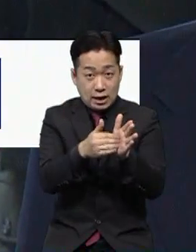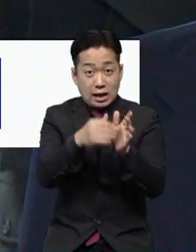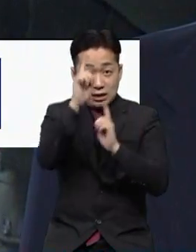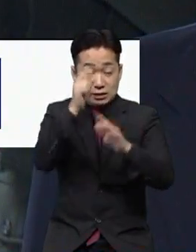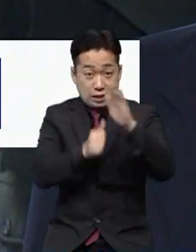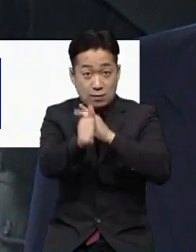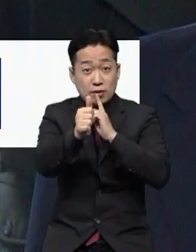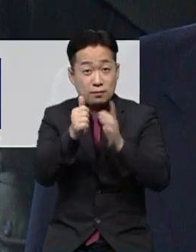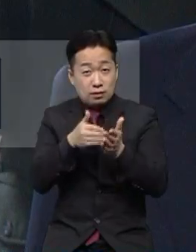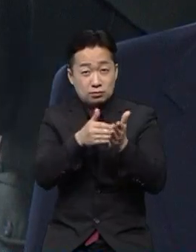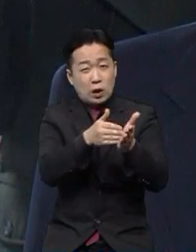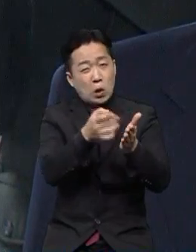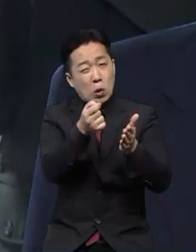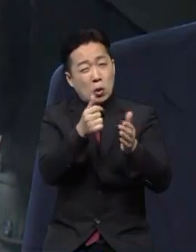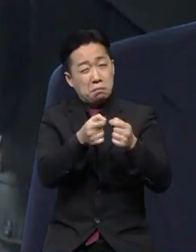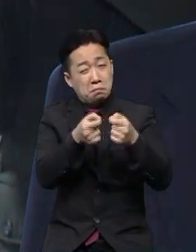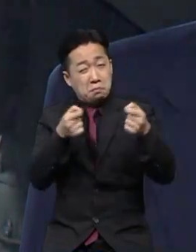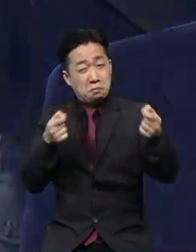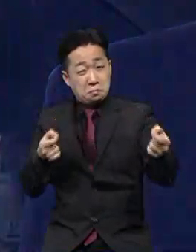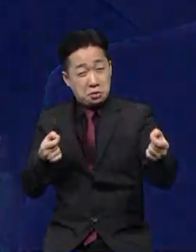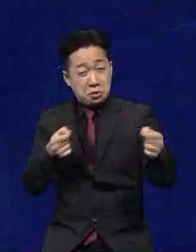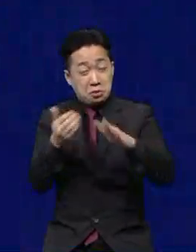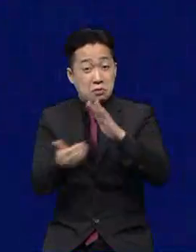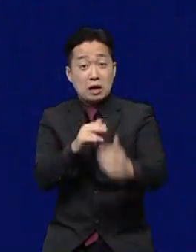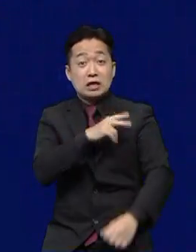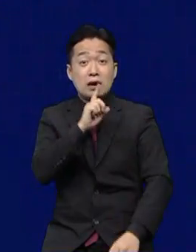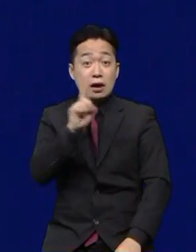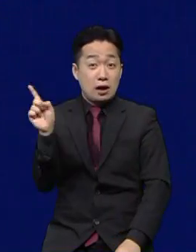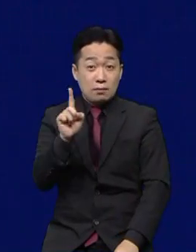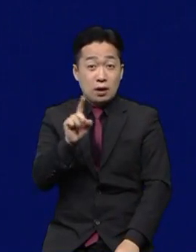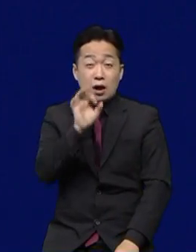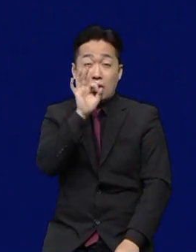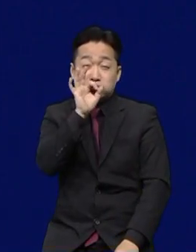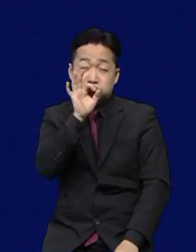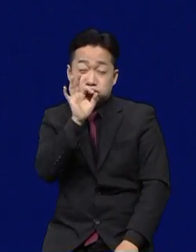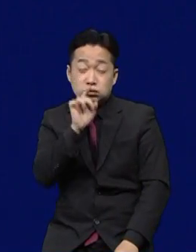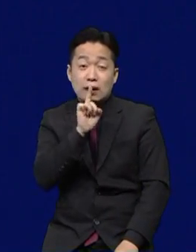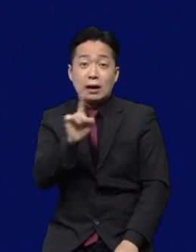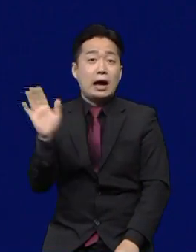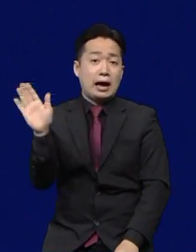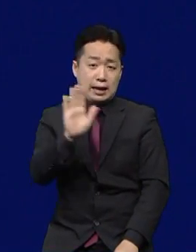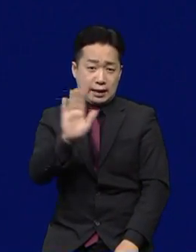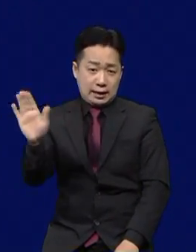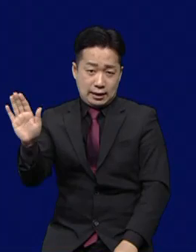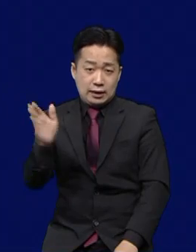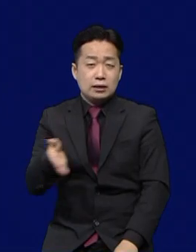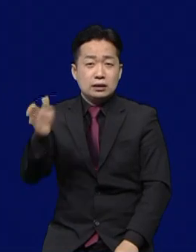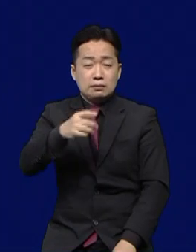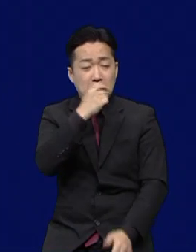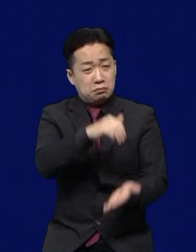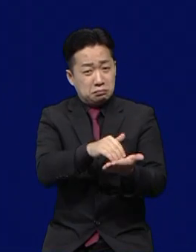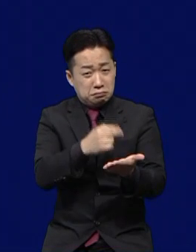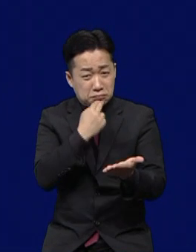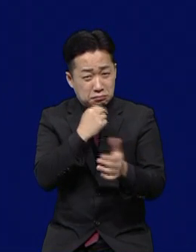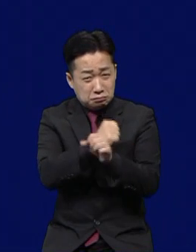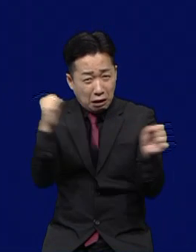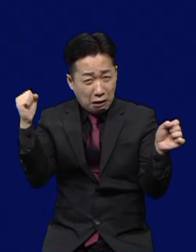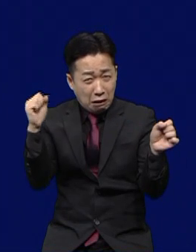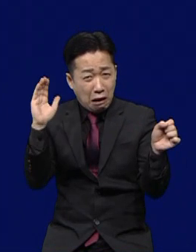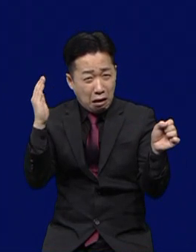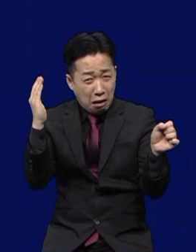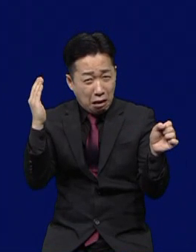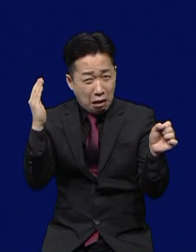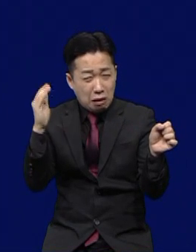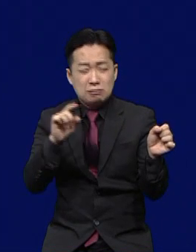제안에선 멀어지는 모양새인데 한 최고위원은 절대 불가로는 없었다면서도 당사자 반성 없이 사면은 안 된다는